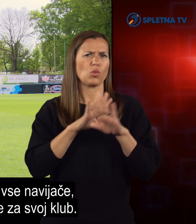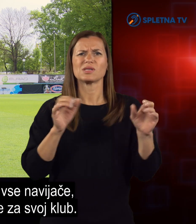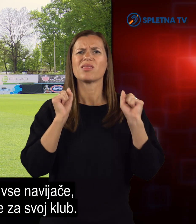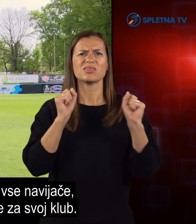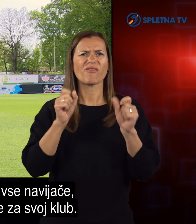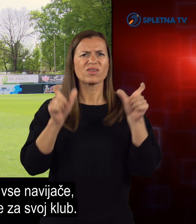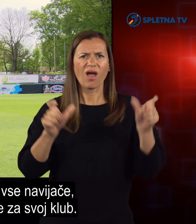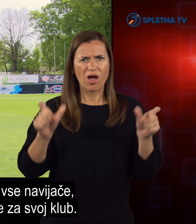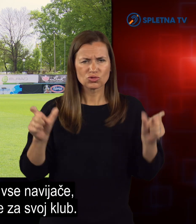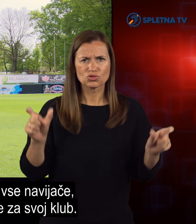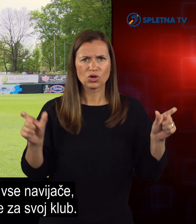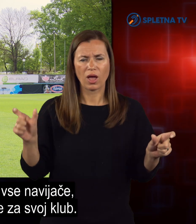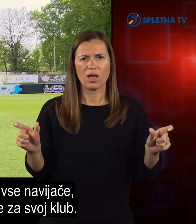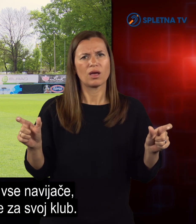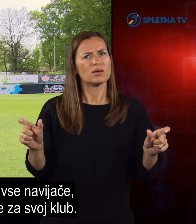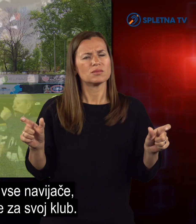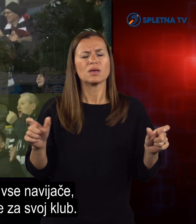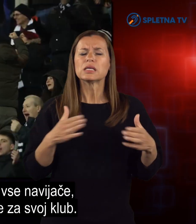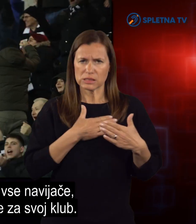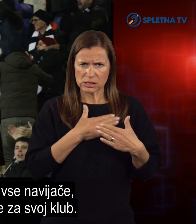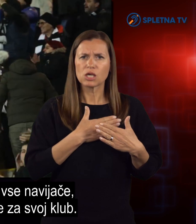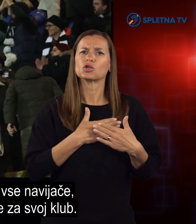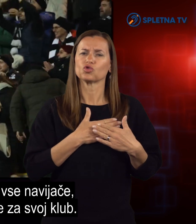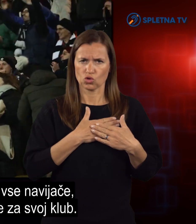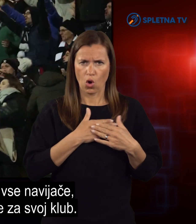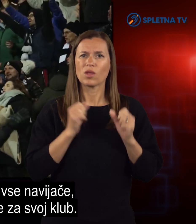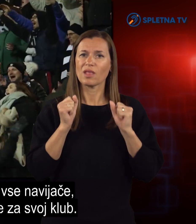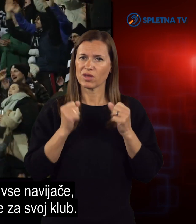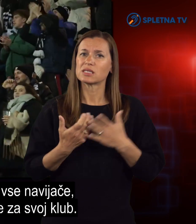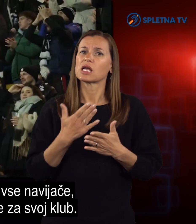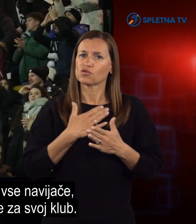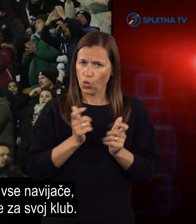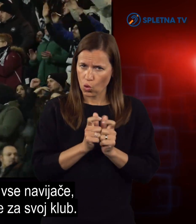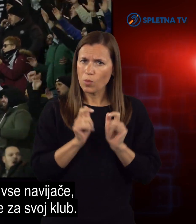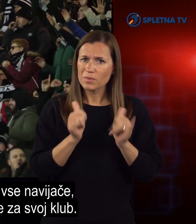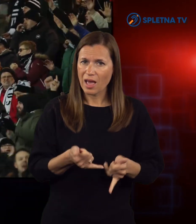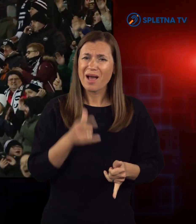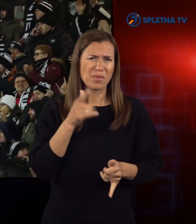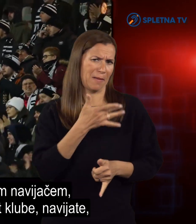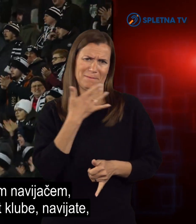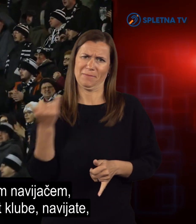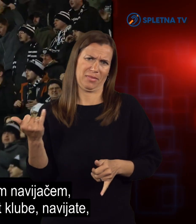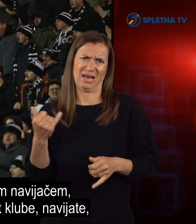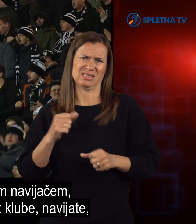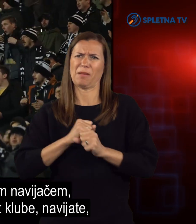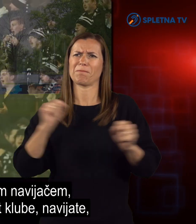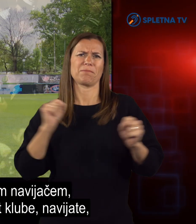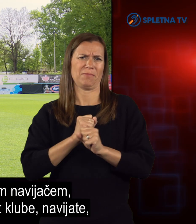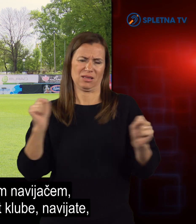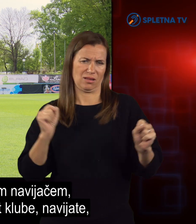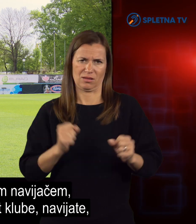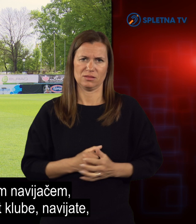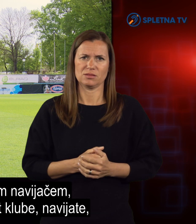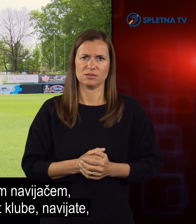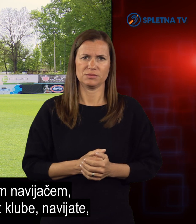Apeliram na vse navijače, da srčno navijate za svoj klub, ampak brez teh